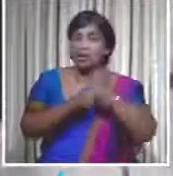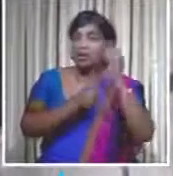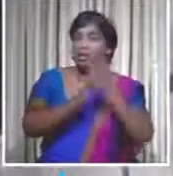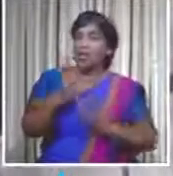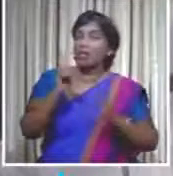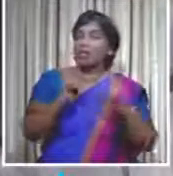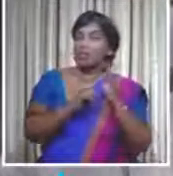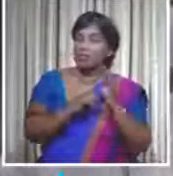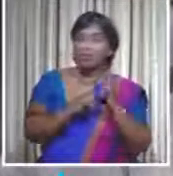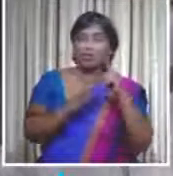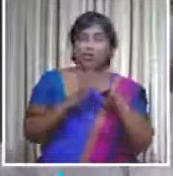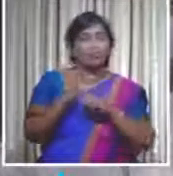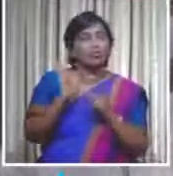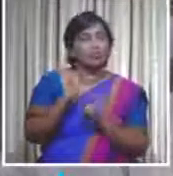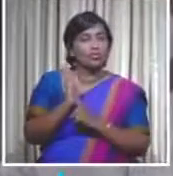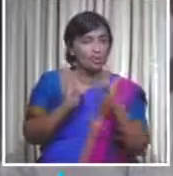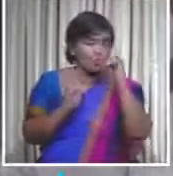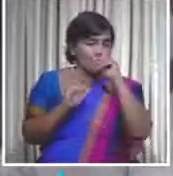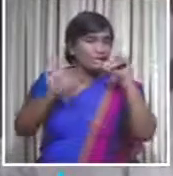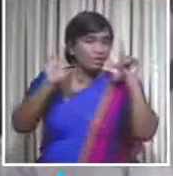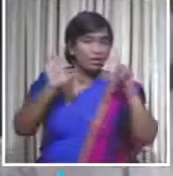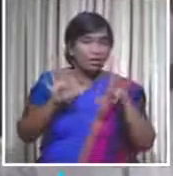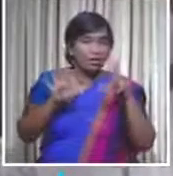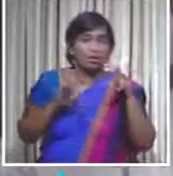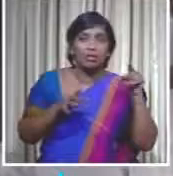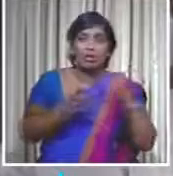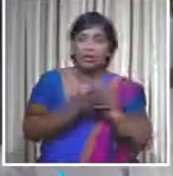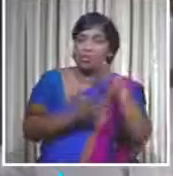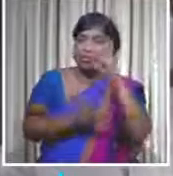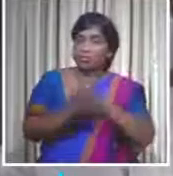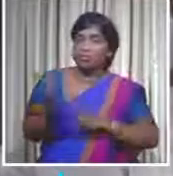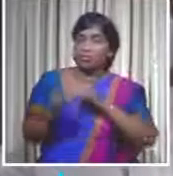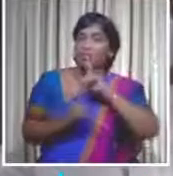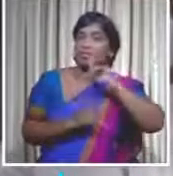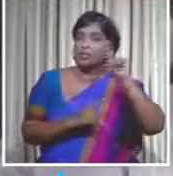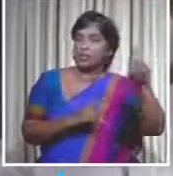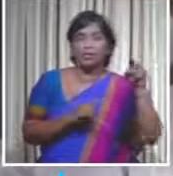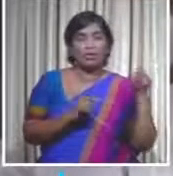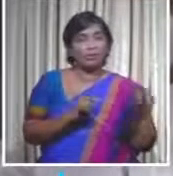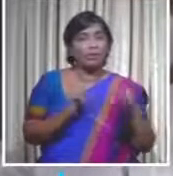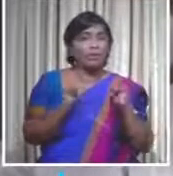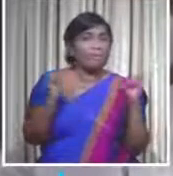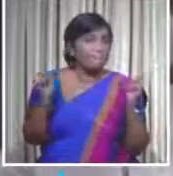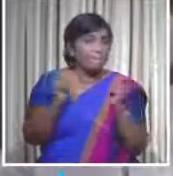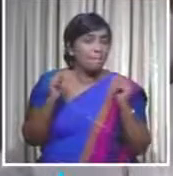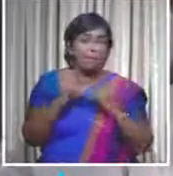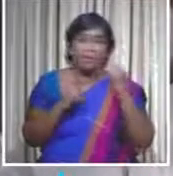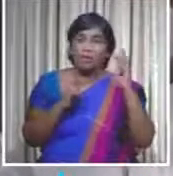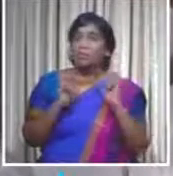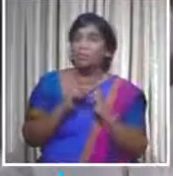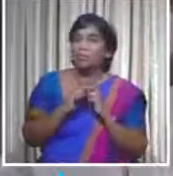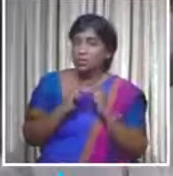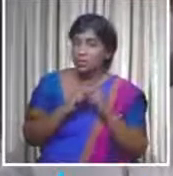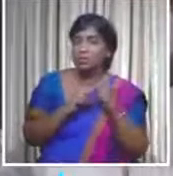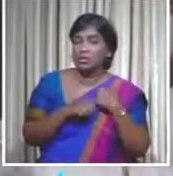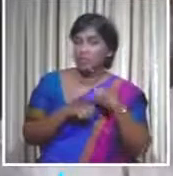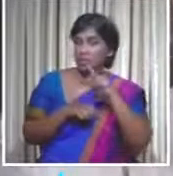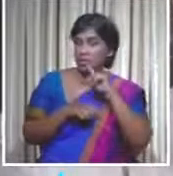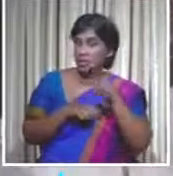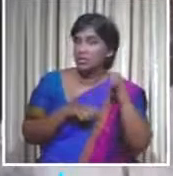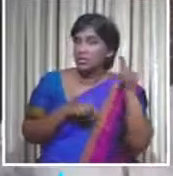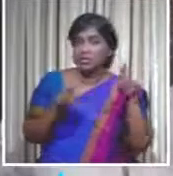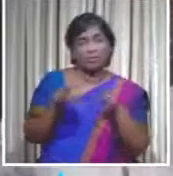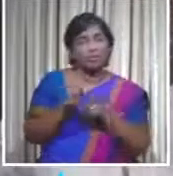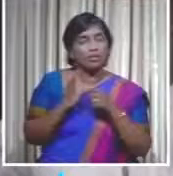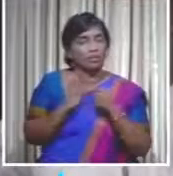ඇමතිතුමාටයි ජූලි මාසේ 7 වෙනිදා එතුමා ලිපියකින් දන්වලා තියෙනවා මේ භයානක අනතුර ගැන එතුමා කියලා තියෙනවා. එහෙමනම්